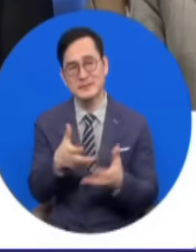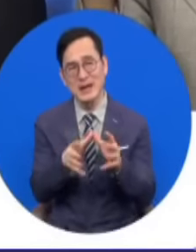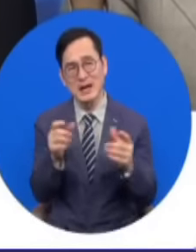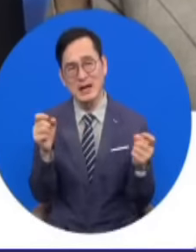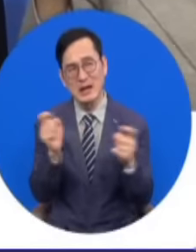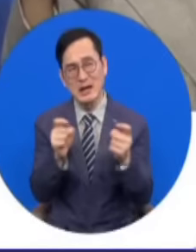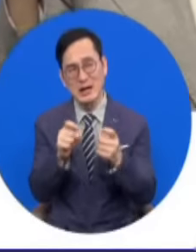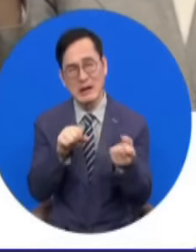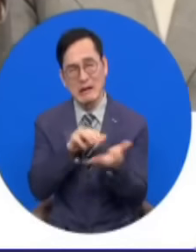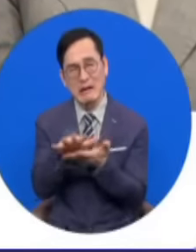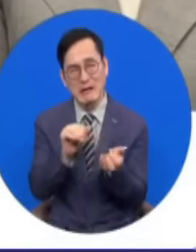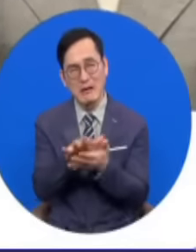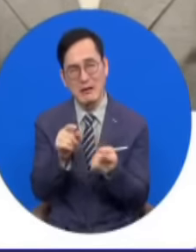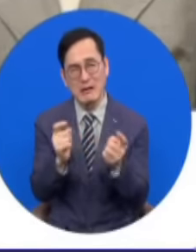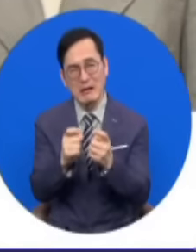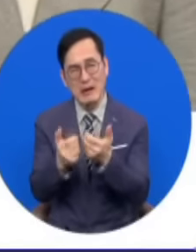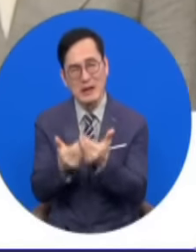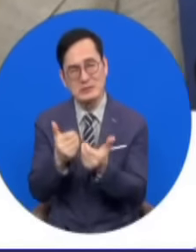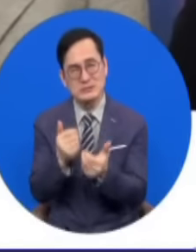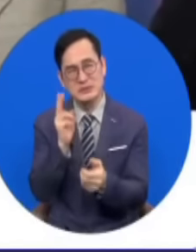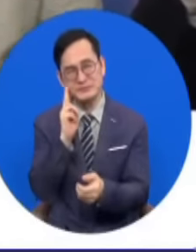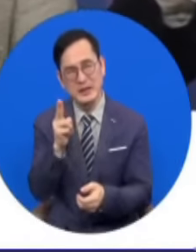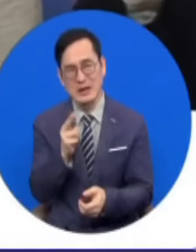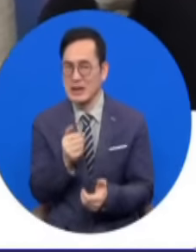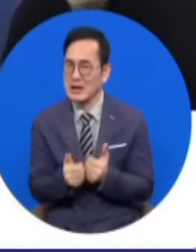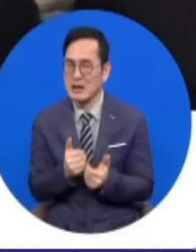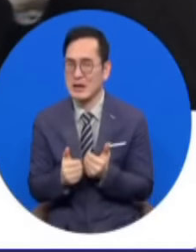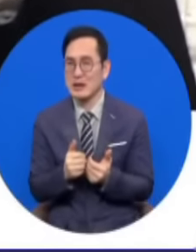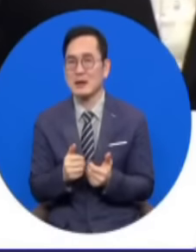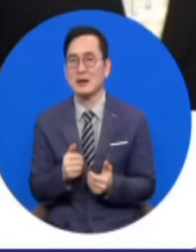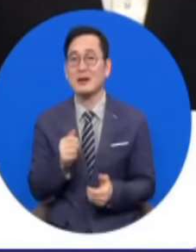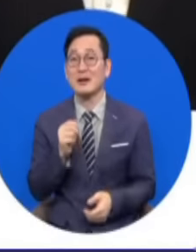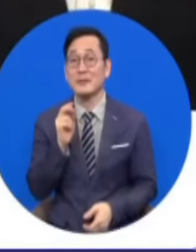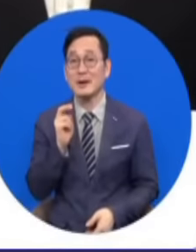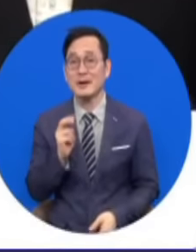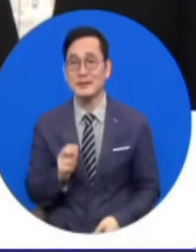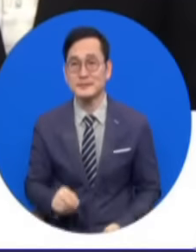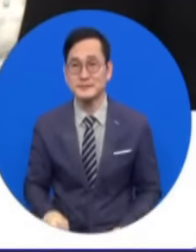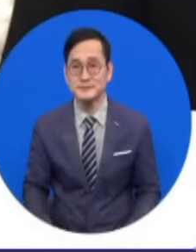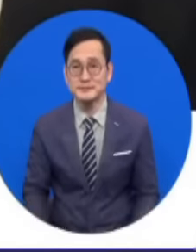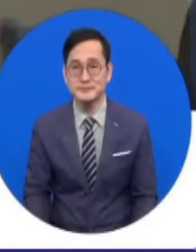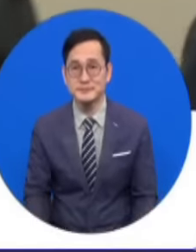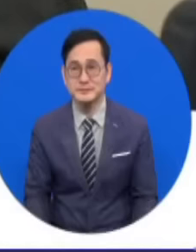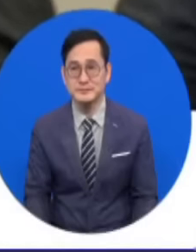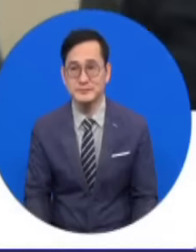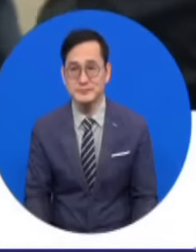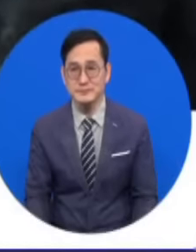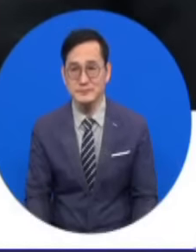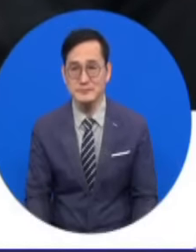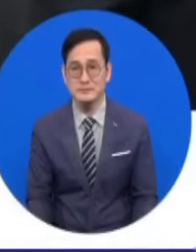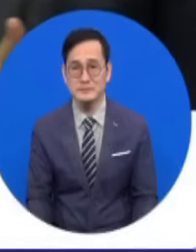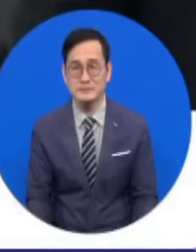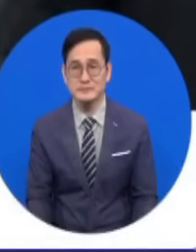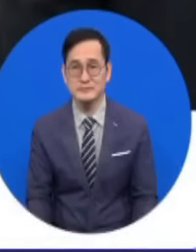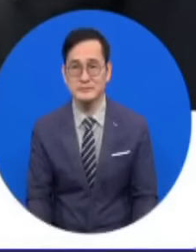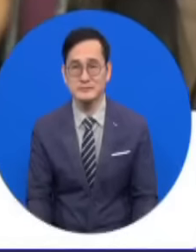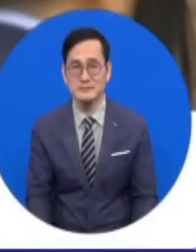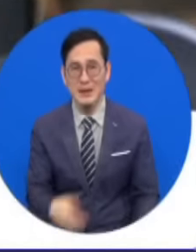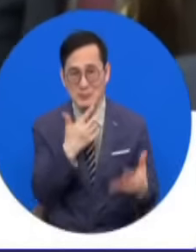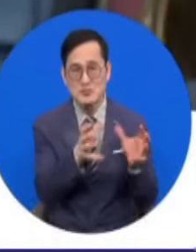심한 거 아니야 전 사실 맨 처음에 어 물론 민주당처럼 조용한 것보다는 시끄게 낫습니다